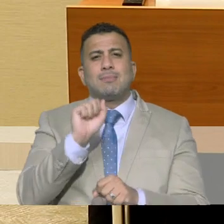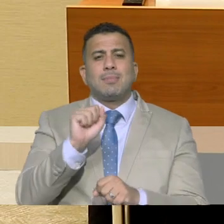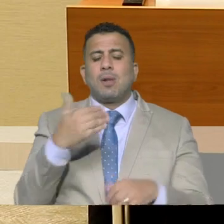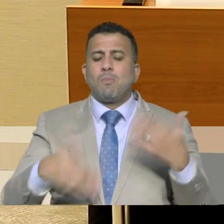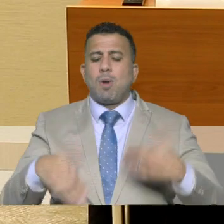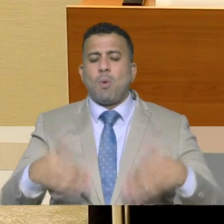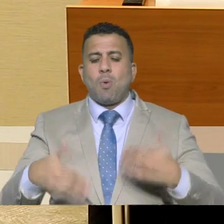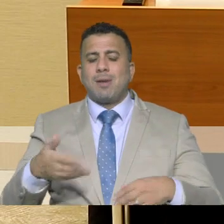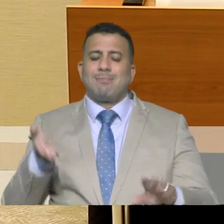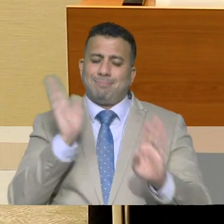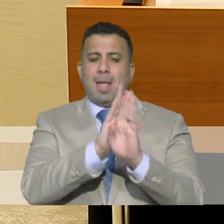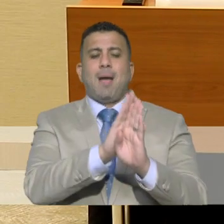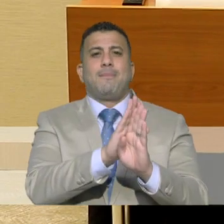الاحتياجات الخاصه